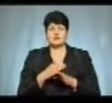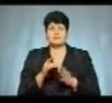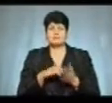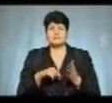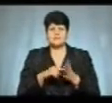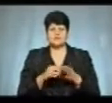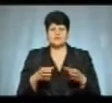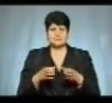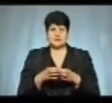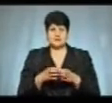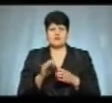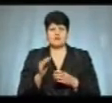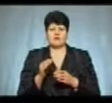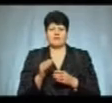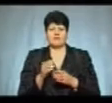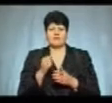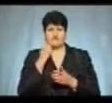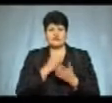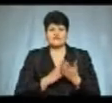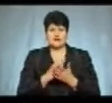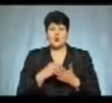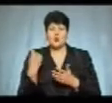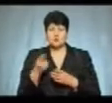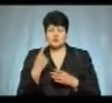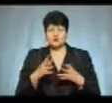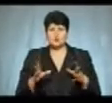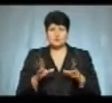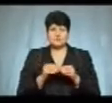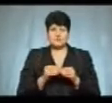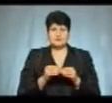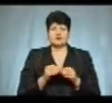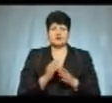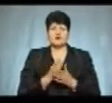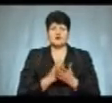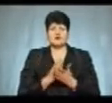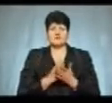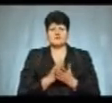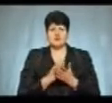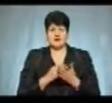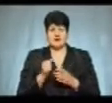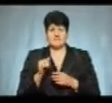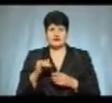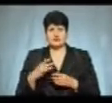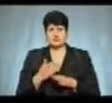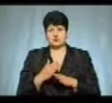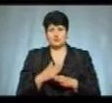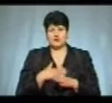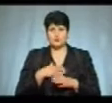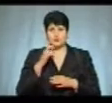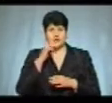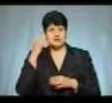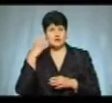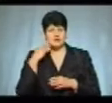міською спілкою ветеранів Афганістану, обласною спілкою ветеранів Афганістану і частково нашим українським